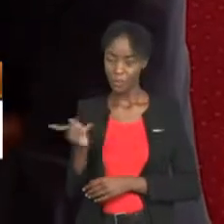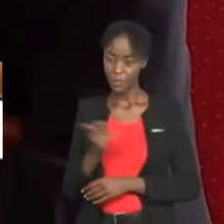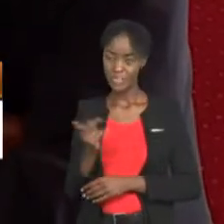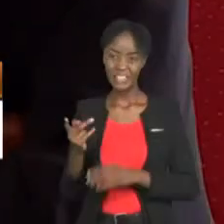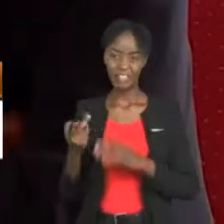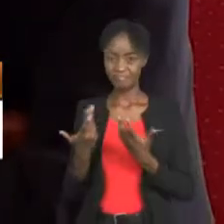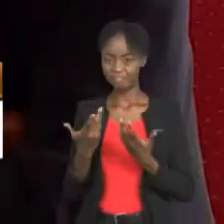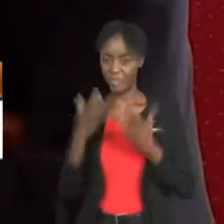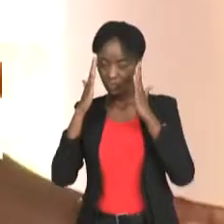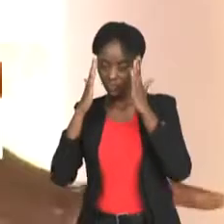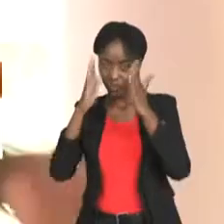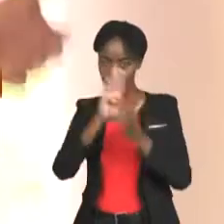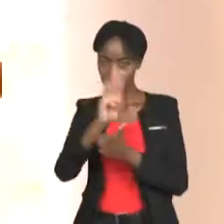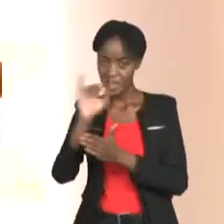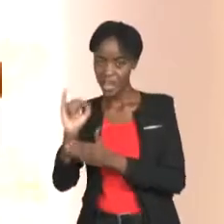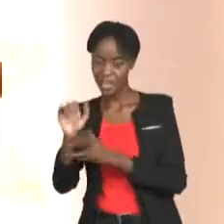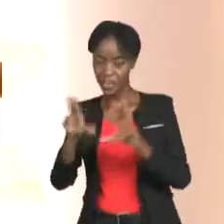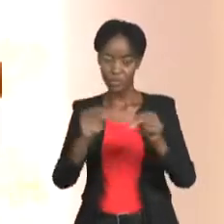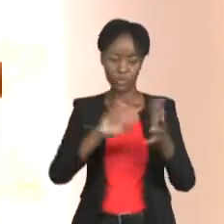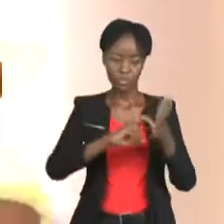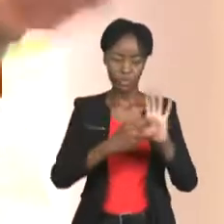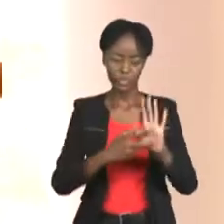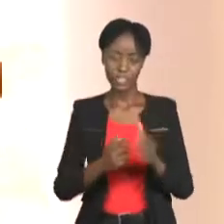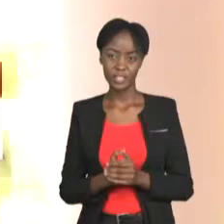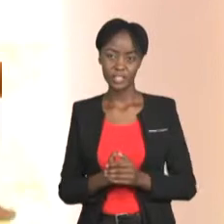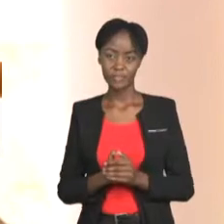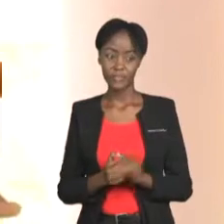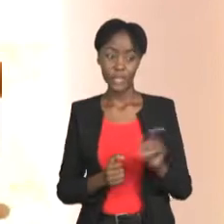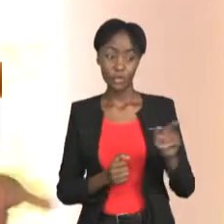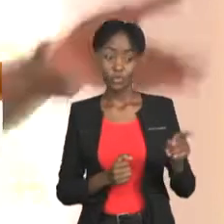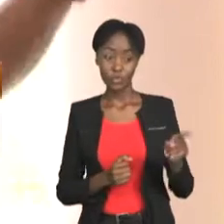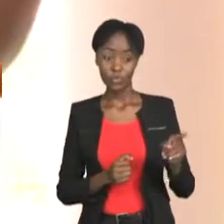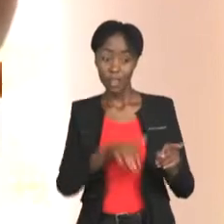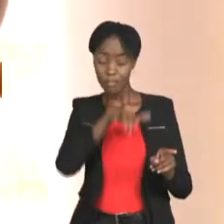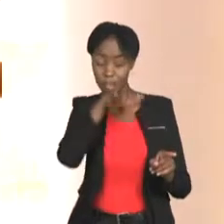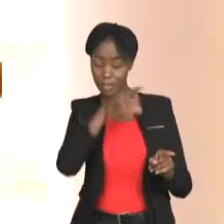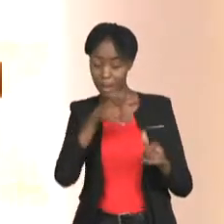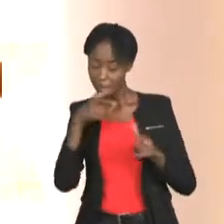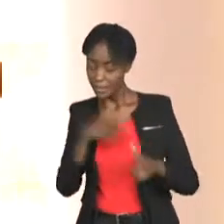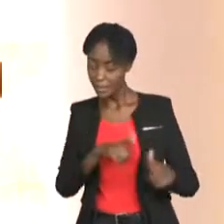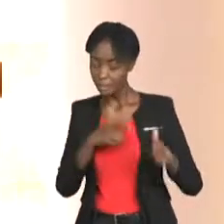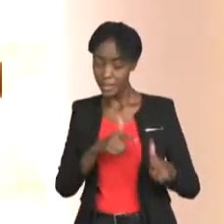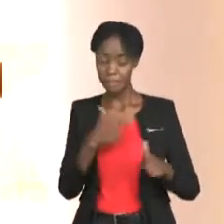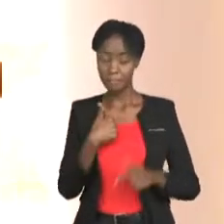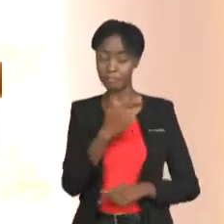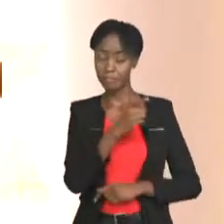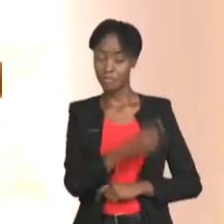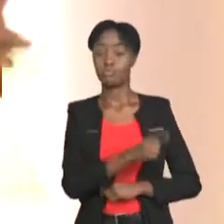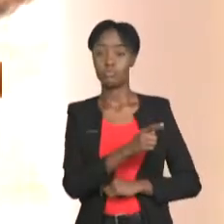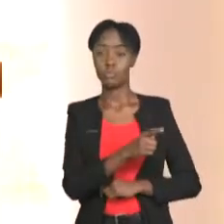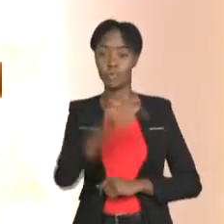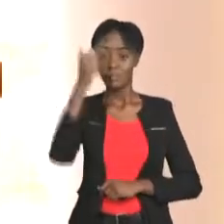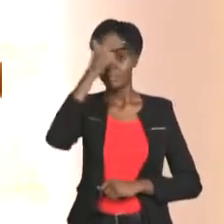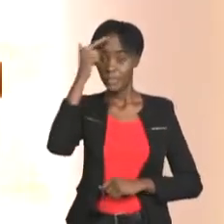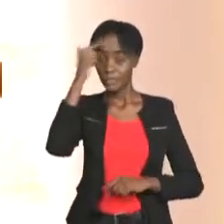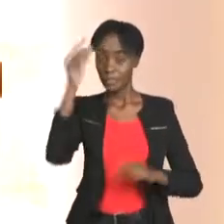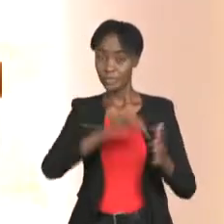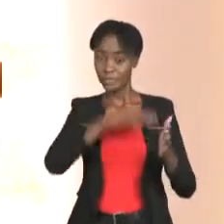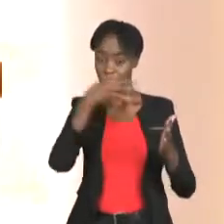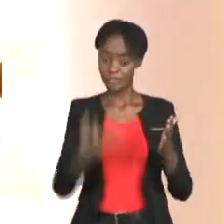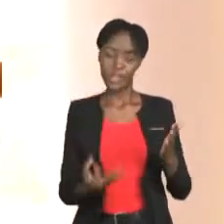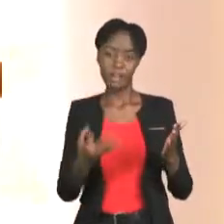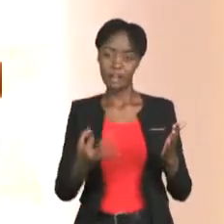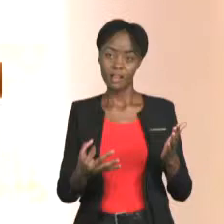za BBI. You are squarely to blame for the failure of